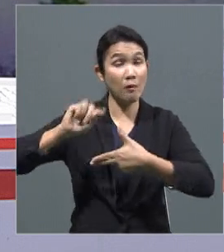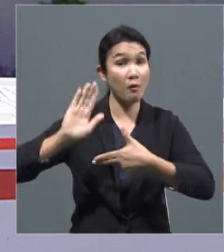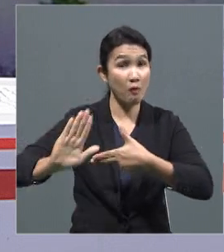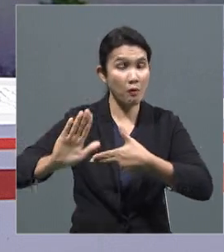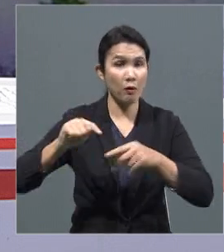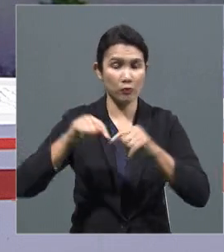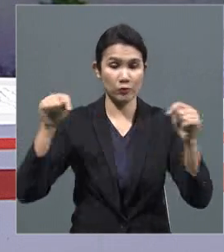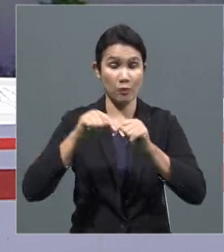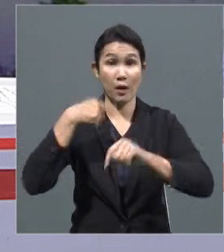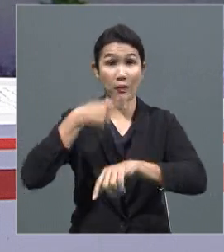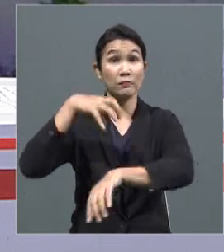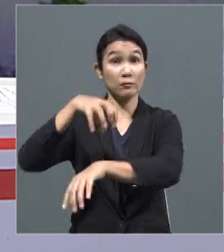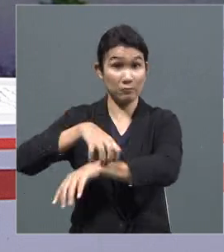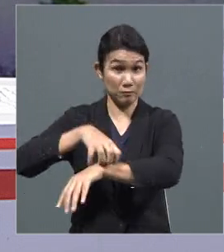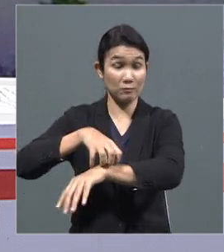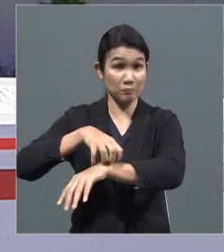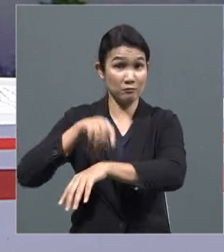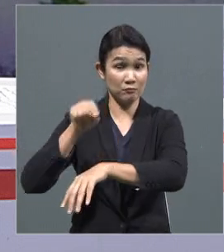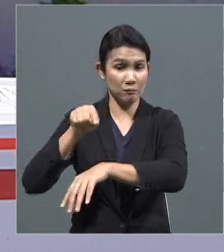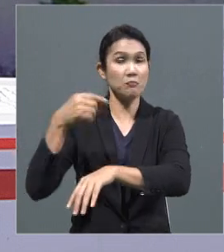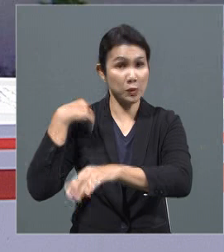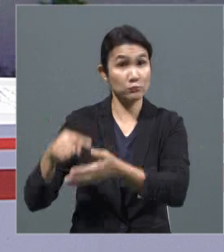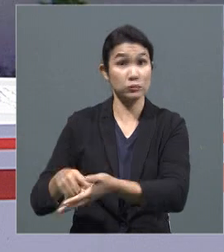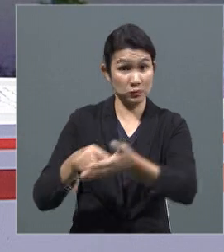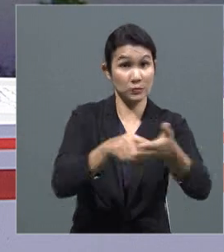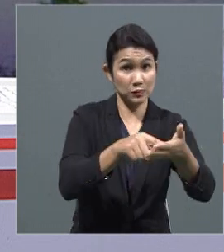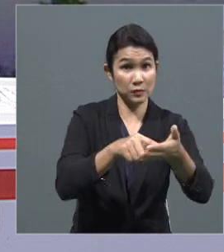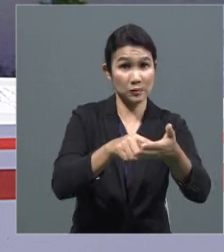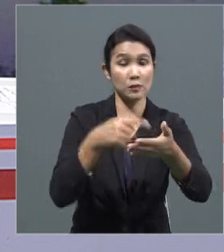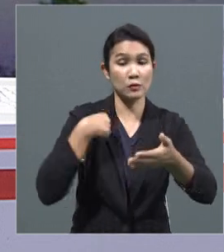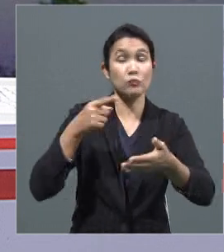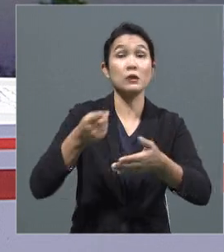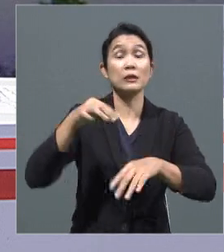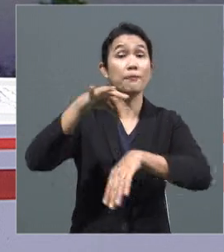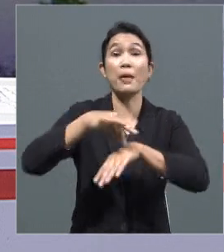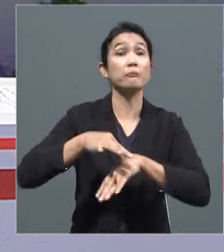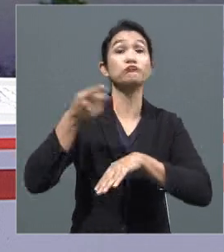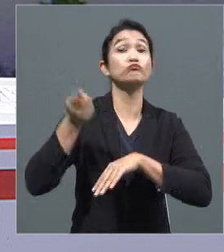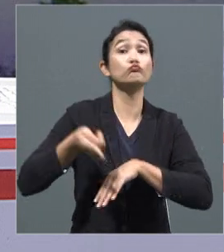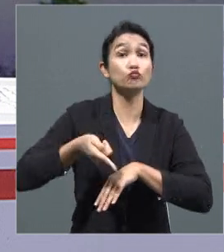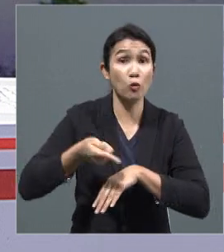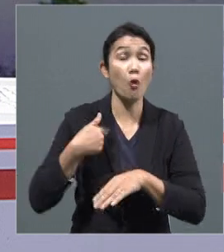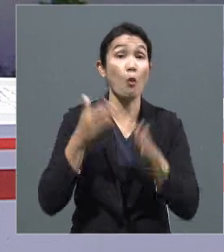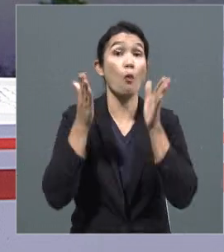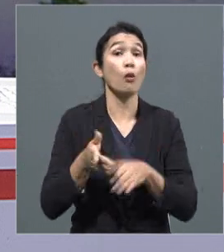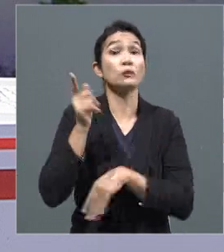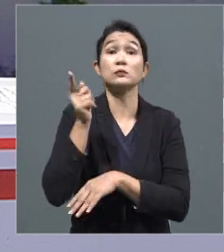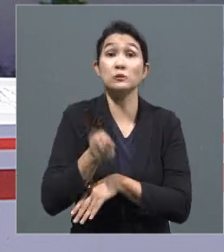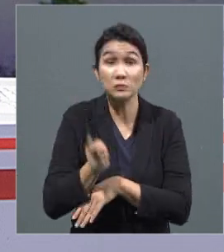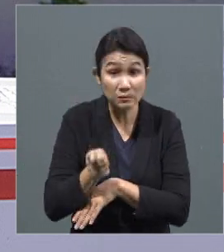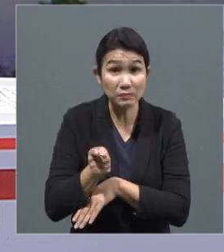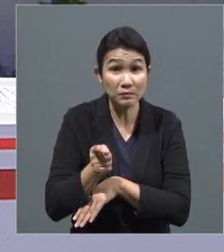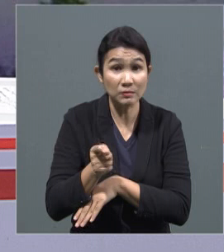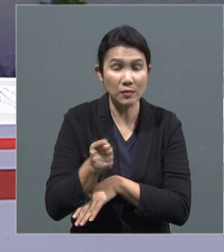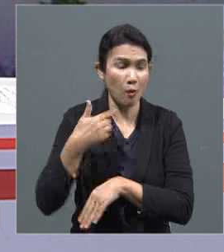ลุงป้อมพลเอกประวิตรเนี่ยเขาก็เสนอก็คือเป็นเก้าอี้เดิมซะด้วยซ้ำมีสี่รายชื่อใช่ไหม คนเดิมเหมือนเดิมตั้ง